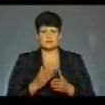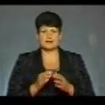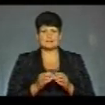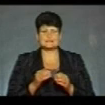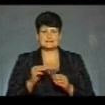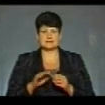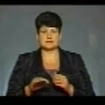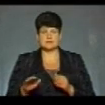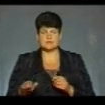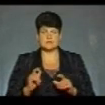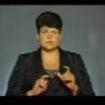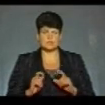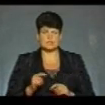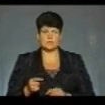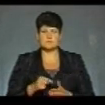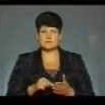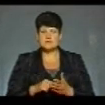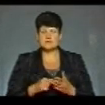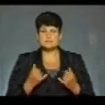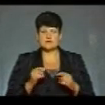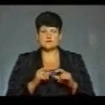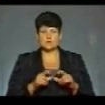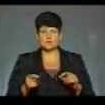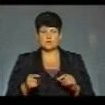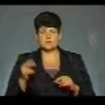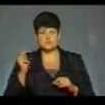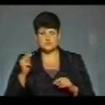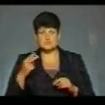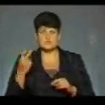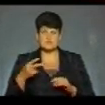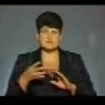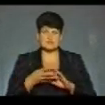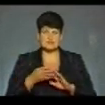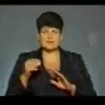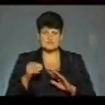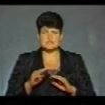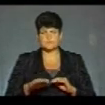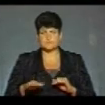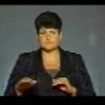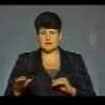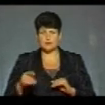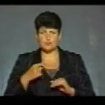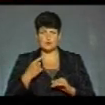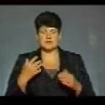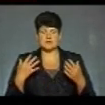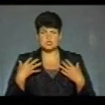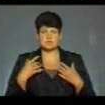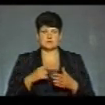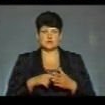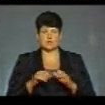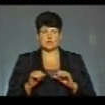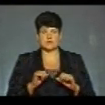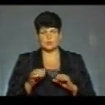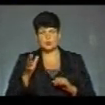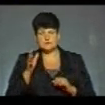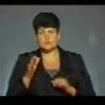тисяч учнів та студентів міста. Зараз у школах Тернополя навчається майже 29 тисяч школярів, каже начальниця міського управління освіти Ольга